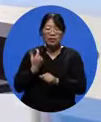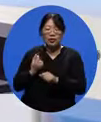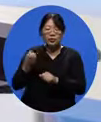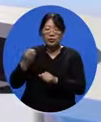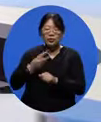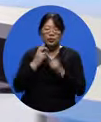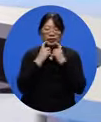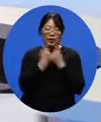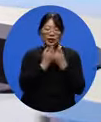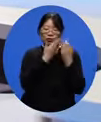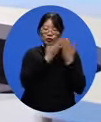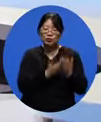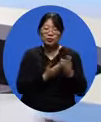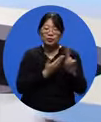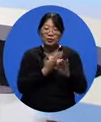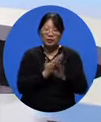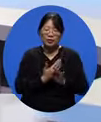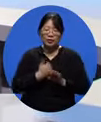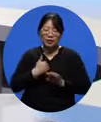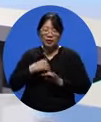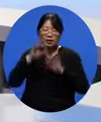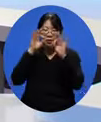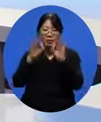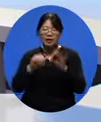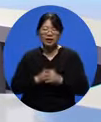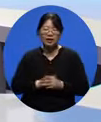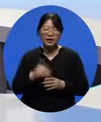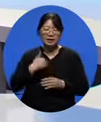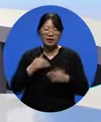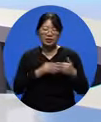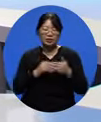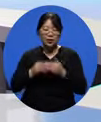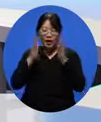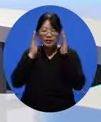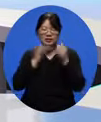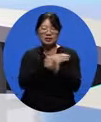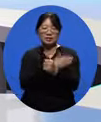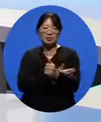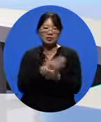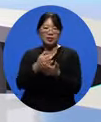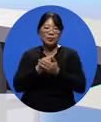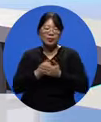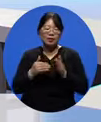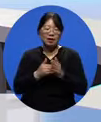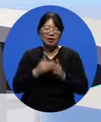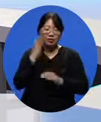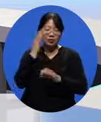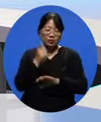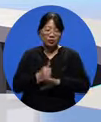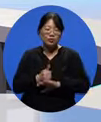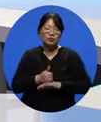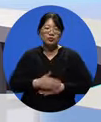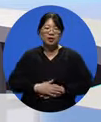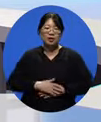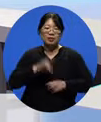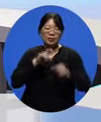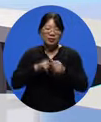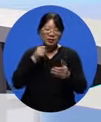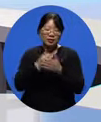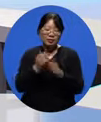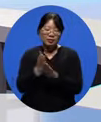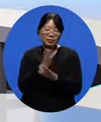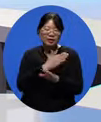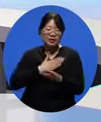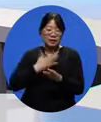개인적으로 중요한 건 뭐냐 제가 보기엔 그게 이제 자기주도학습 능력이 없네 자율 학습은 결국 목표 설정부터